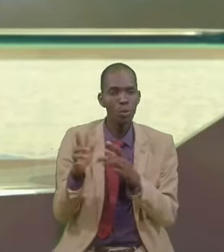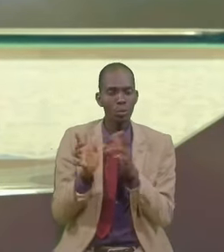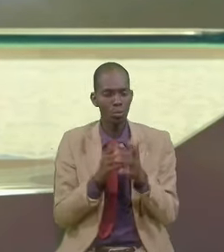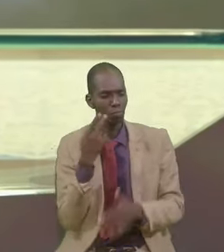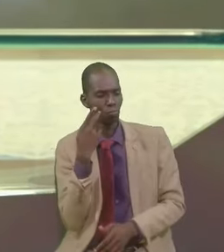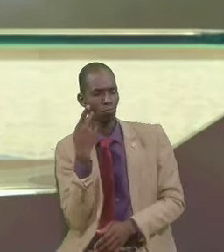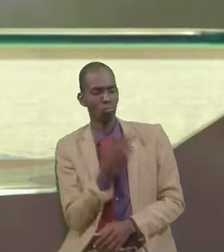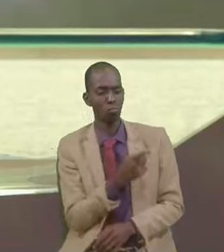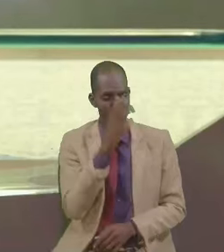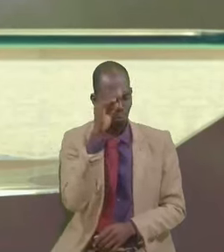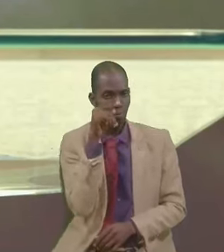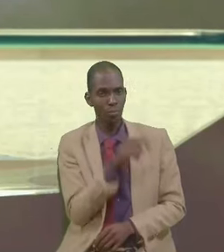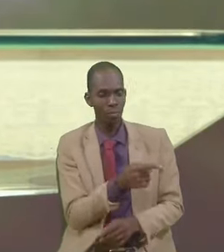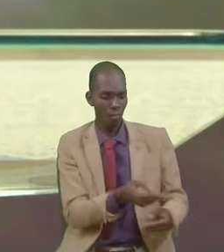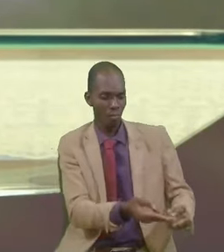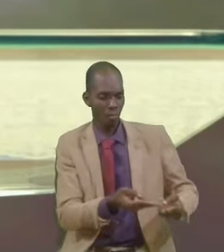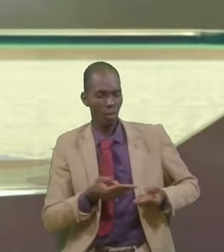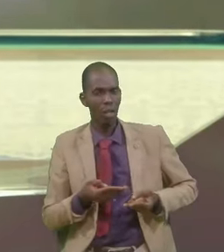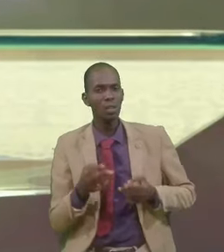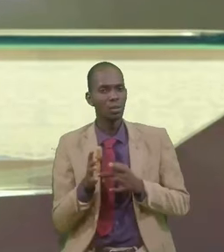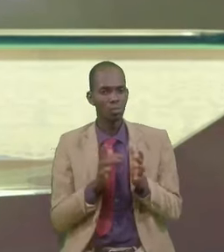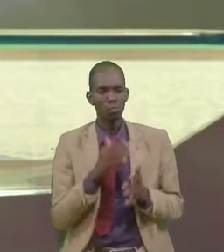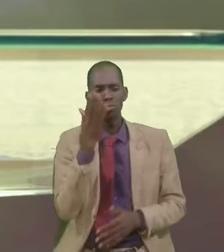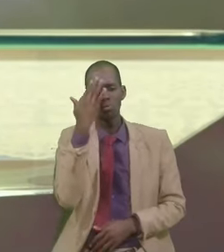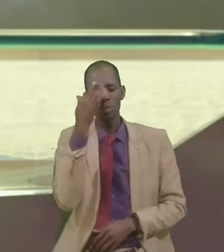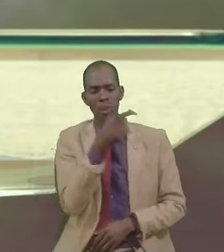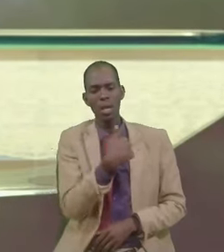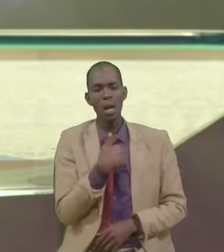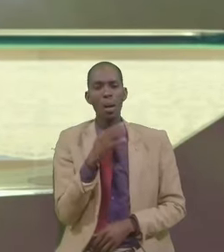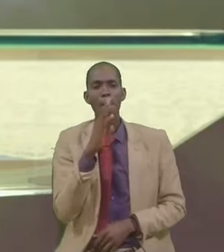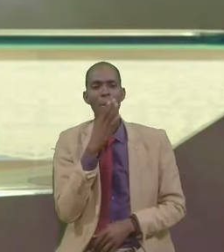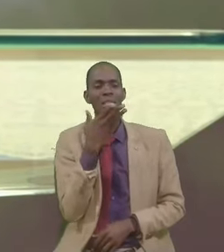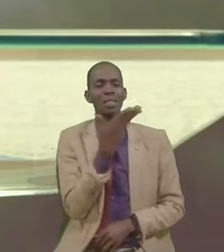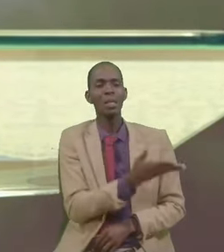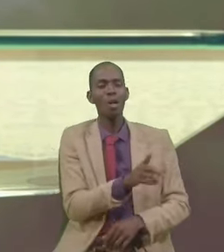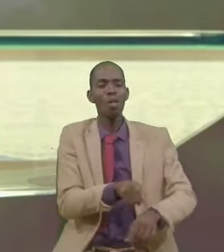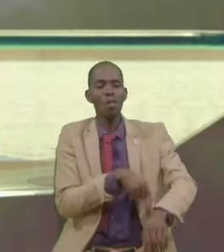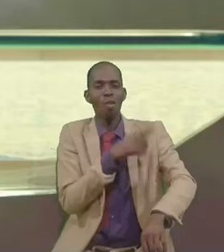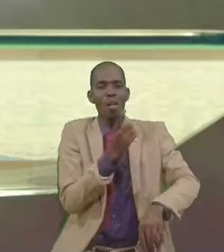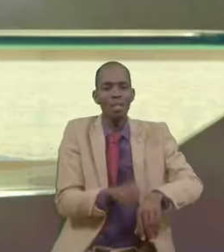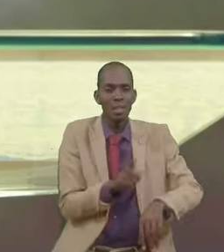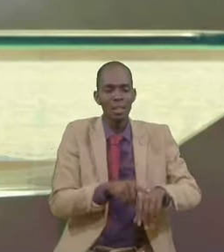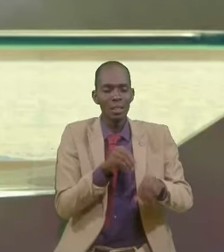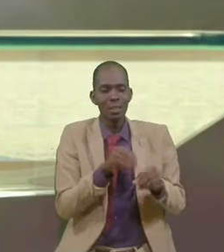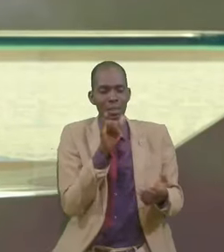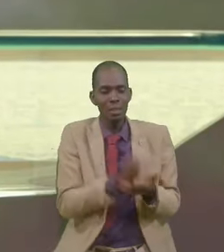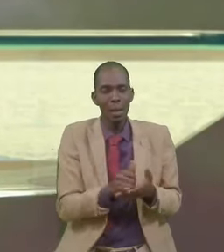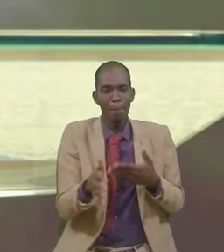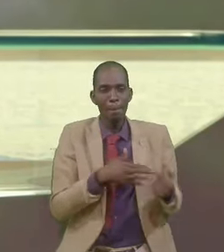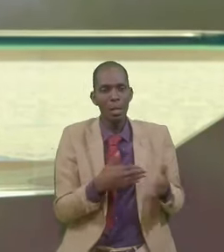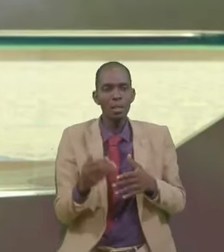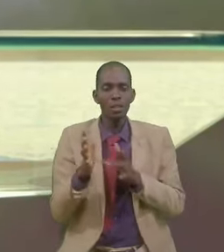Jésus l'ayant vu coucher et sachant qu'il était malade depuis longtemps, lui